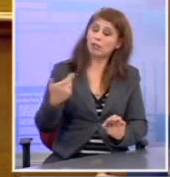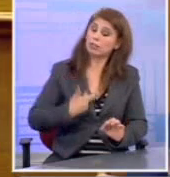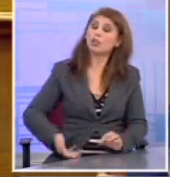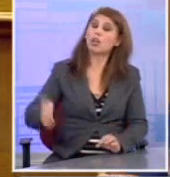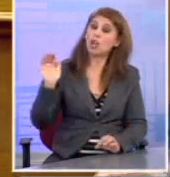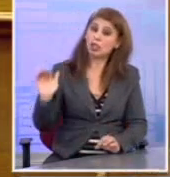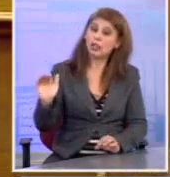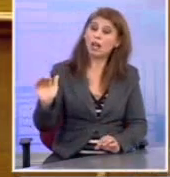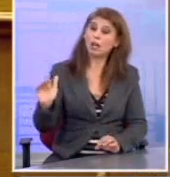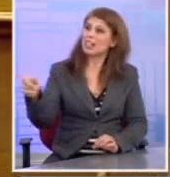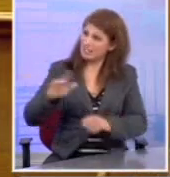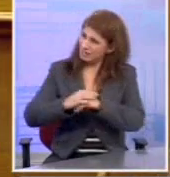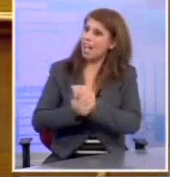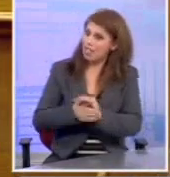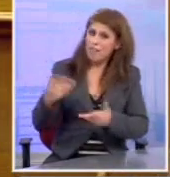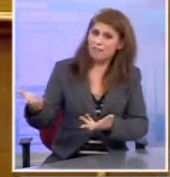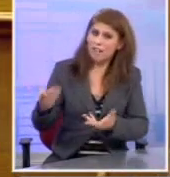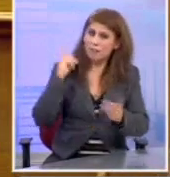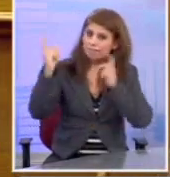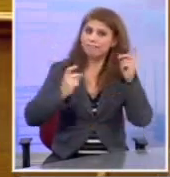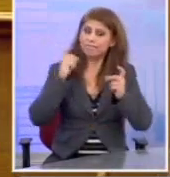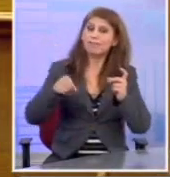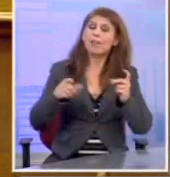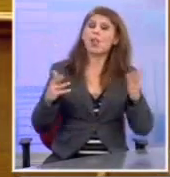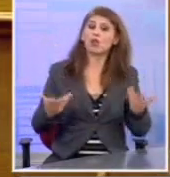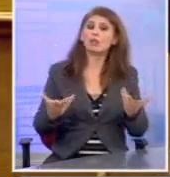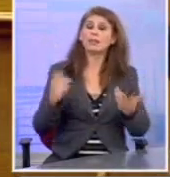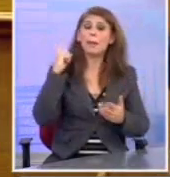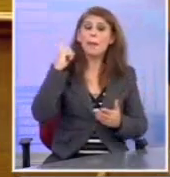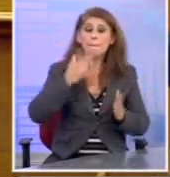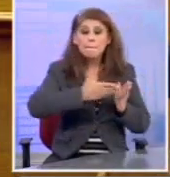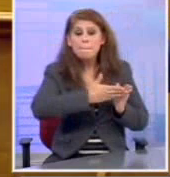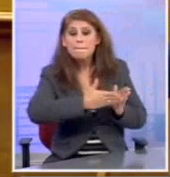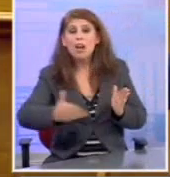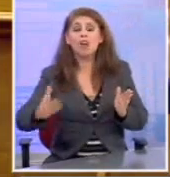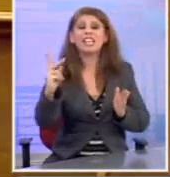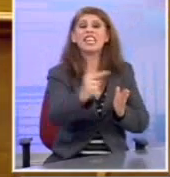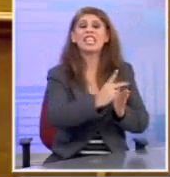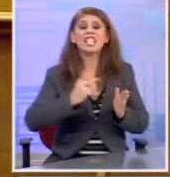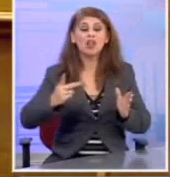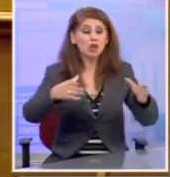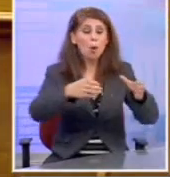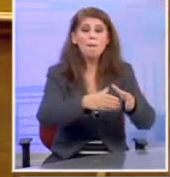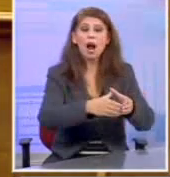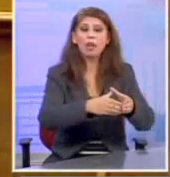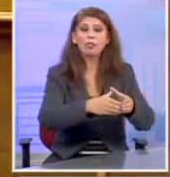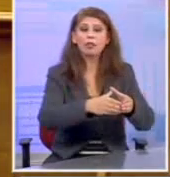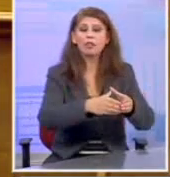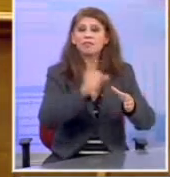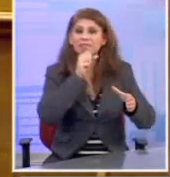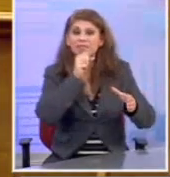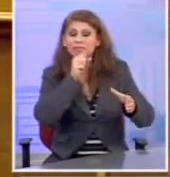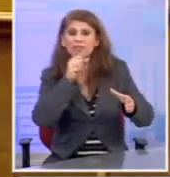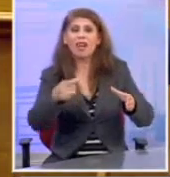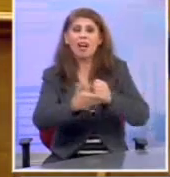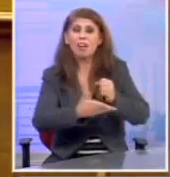σας ερωτώ, σας νοιάζει το γεγονός, σας απασχολεί το γεγονός ότι μια ολόκληρη κοινωνική κατηγορία, οι ηλικιωμένοι